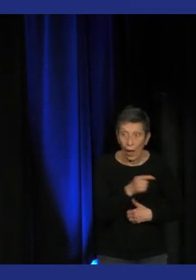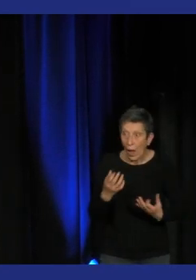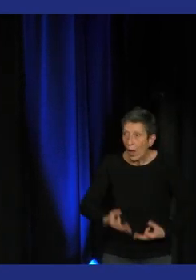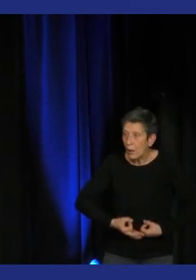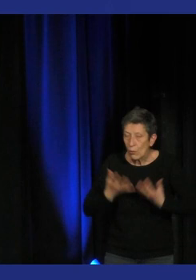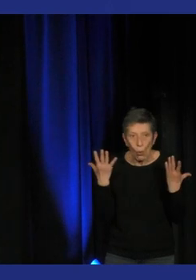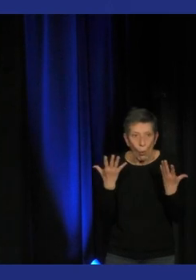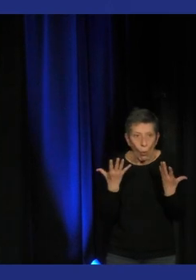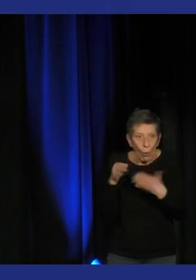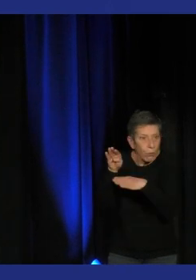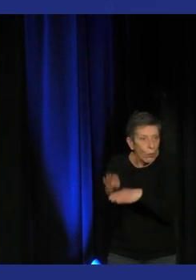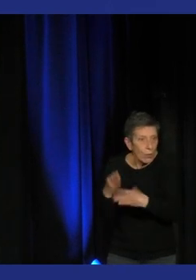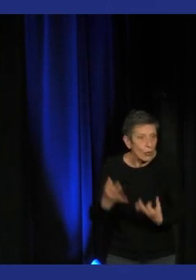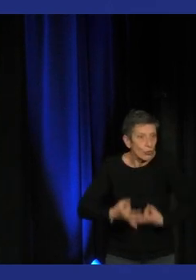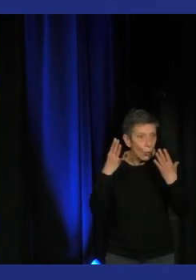compensé